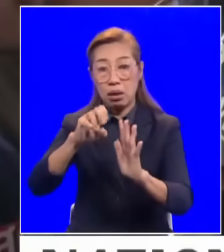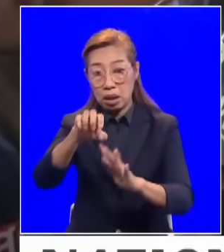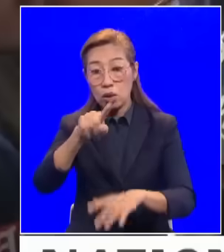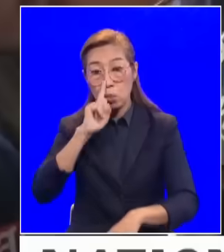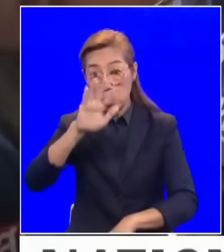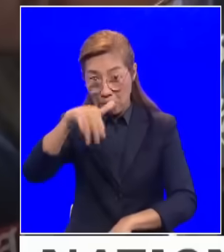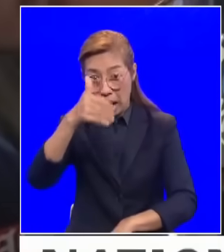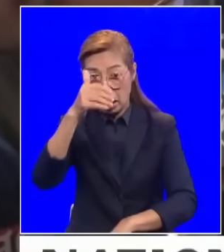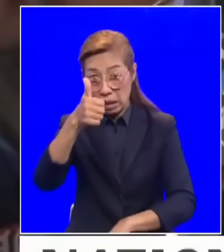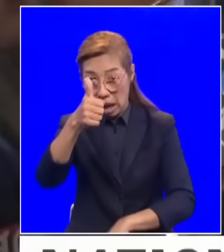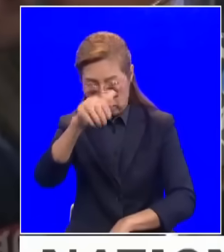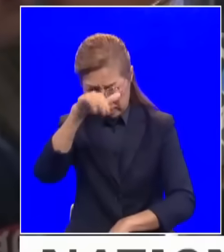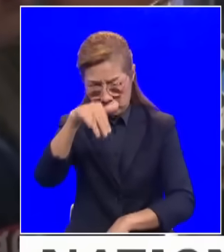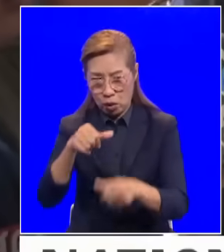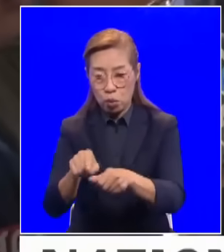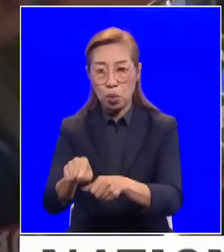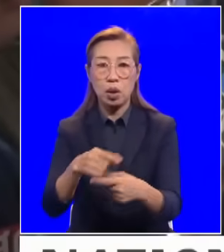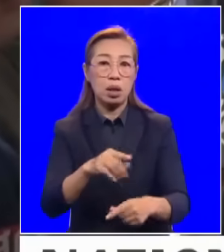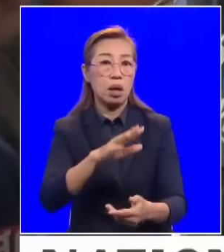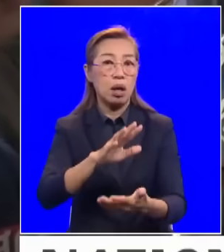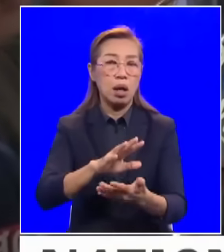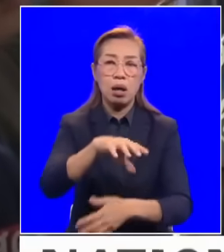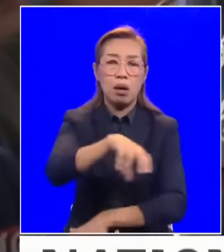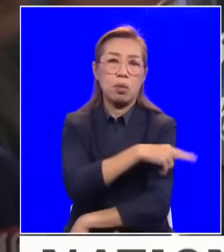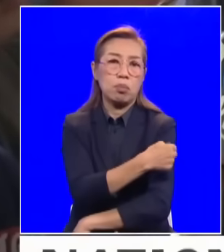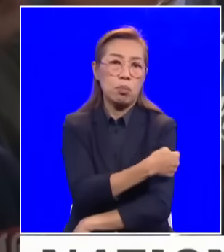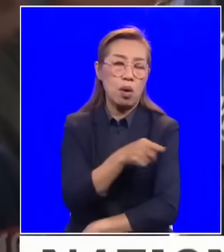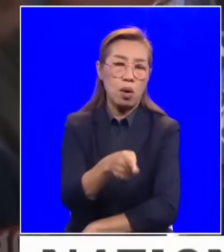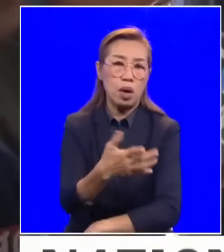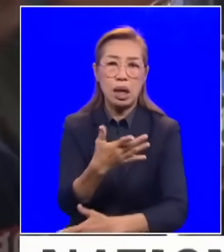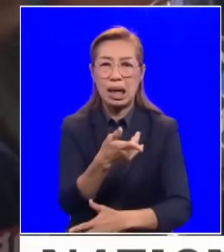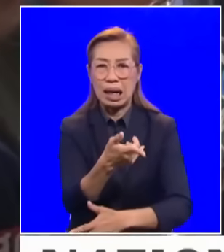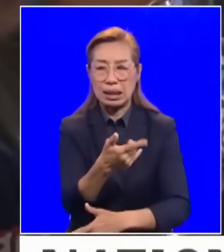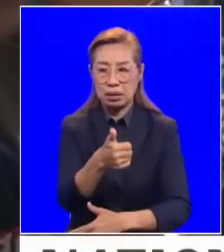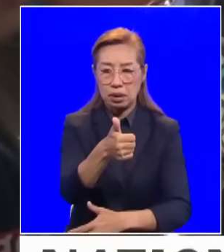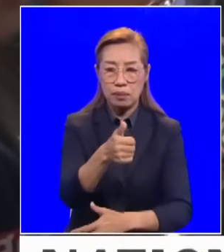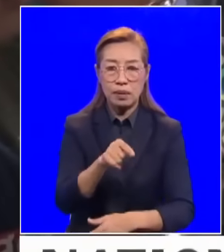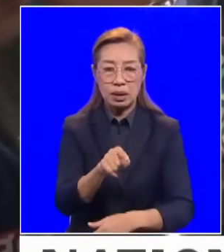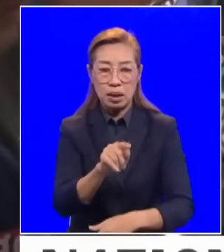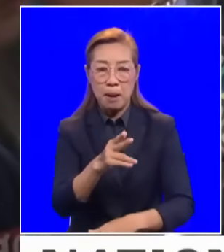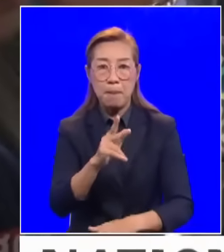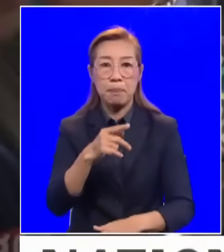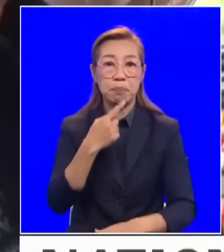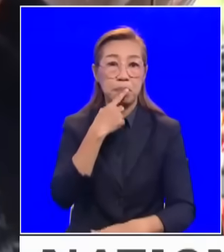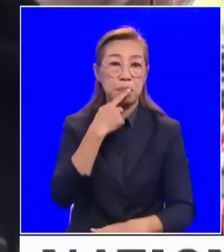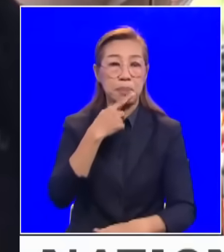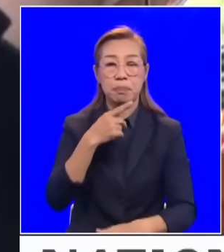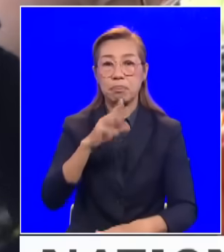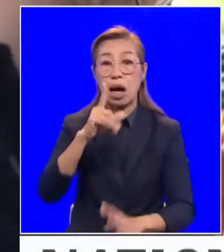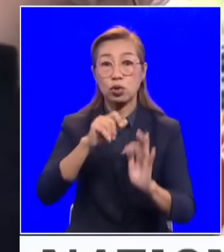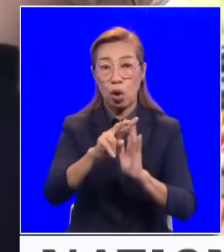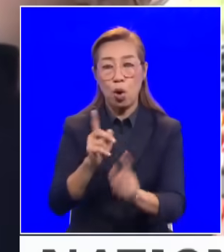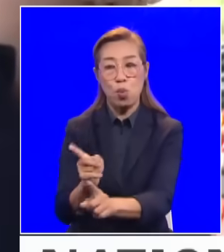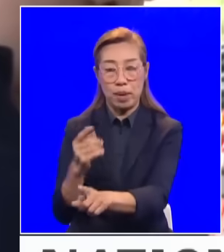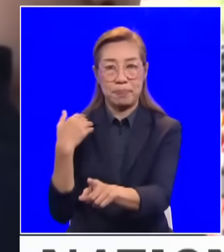ยถ้าสมมุติว่ามาประกอบทีมกันได้ก็จะใช้ทางเลือกเนี่ยปากช่องนานาประจำอยู่แล้วนะครับ แล้วก็เมื่อช่ว